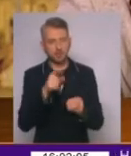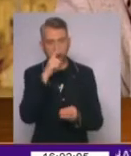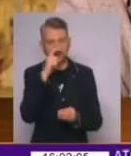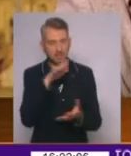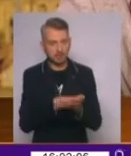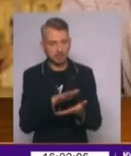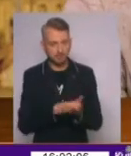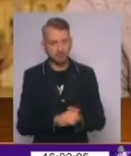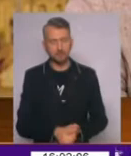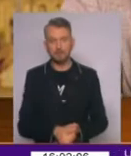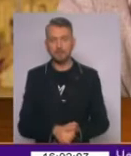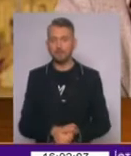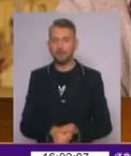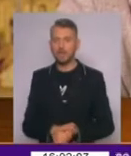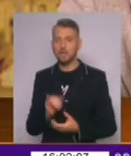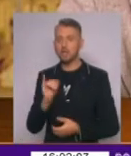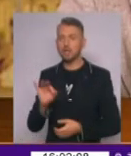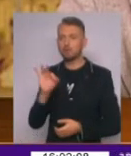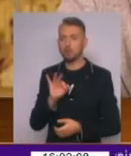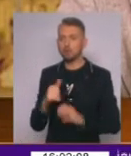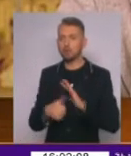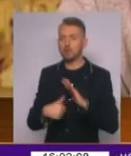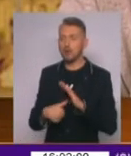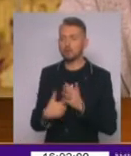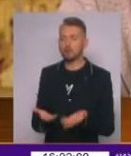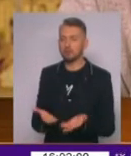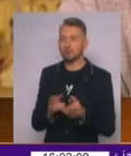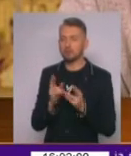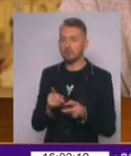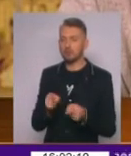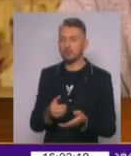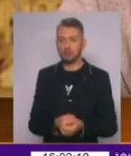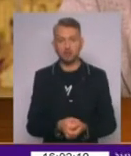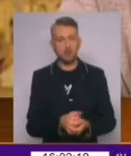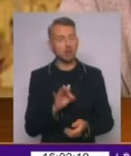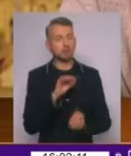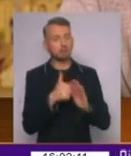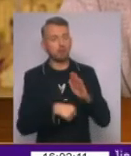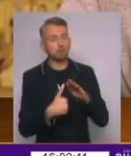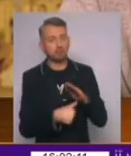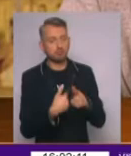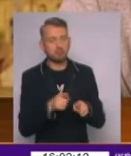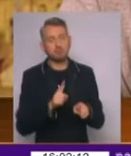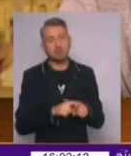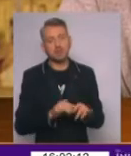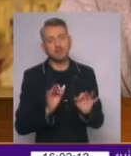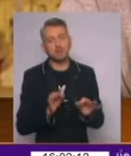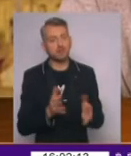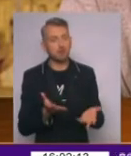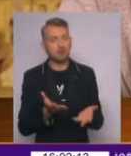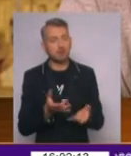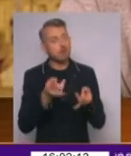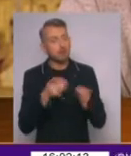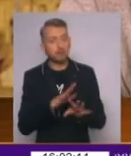сміттям, екологічних проблем. Так, і з приводу безхатченків. Яким чином можна проконтувати? З приводу безхатченків. Ну, це, звичайно,